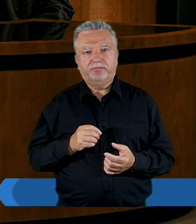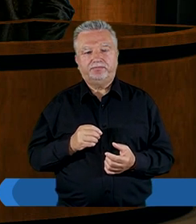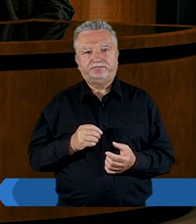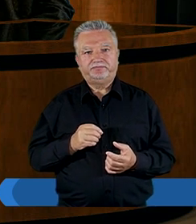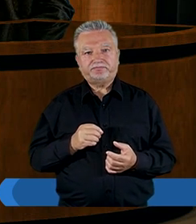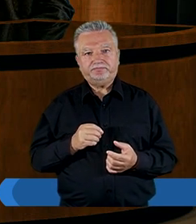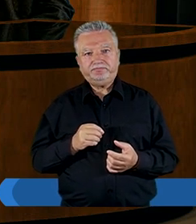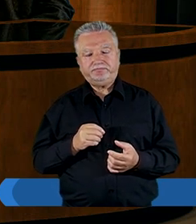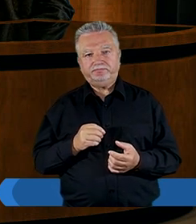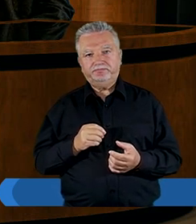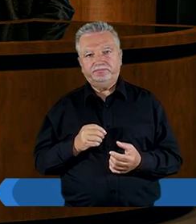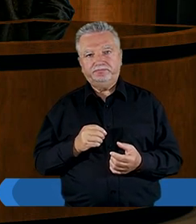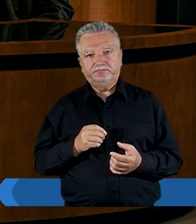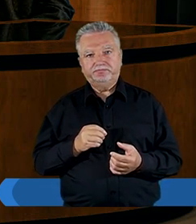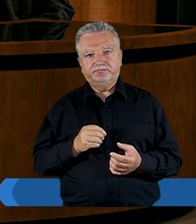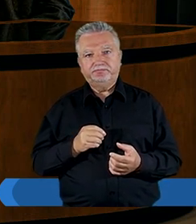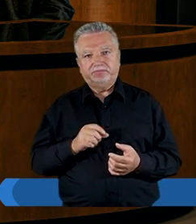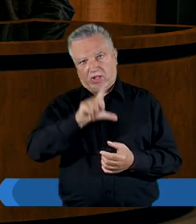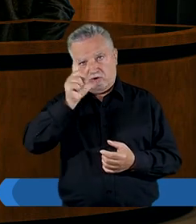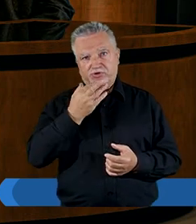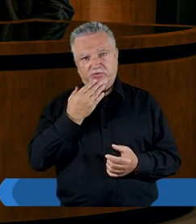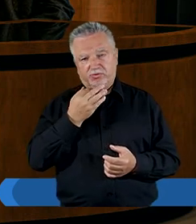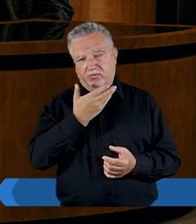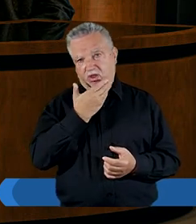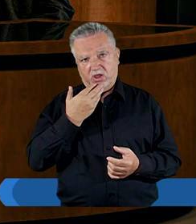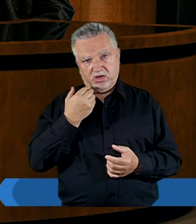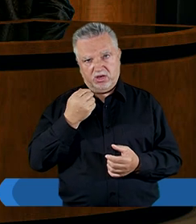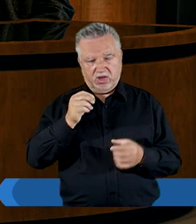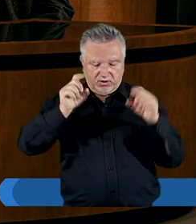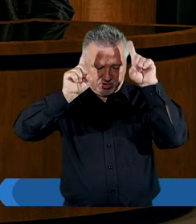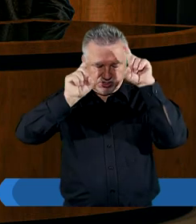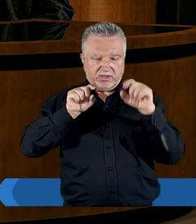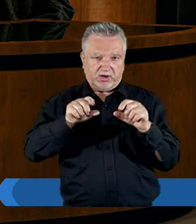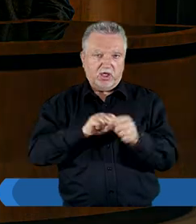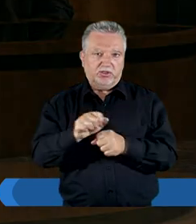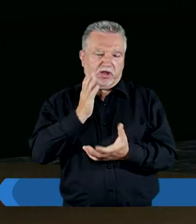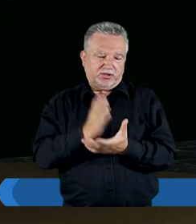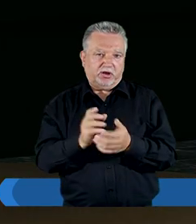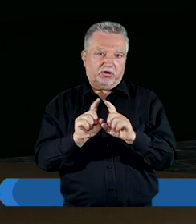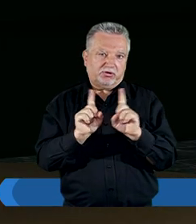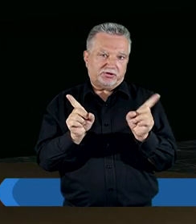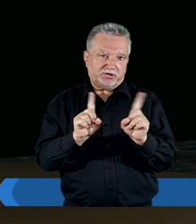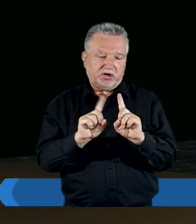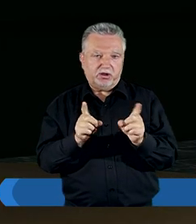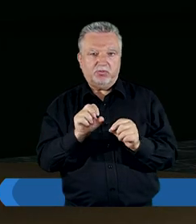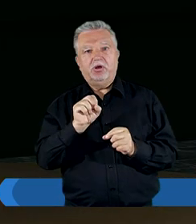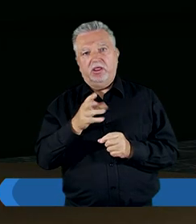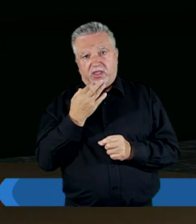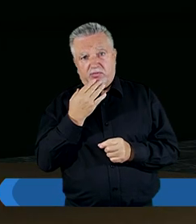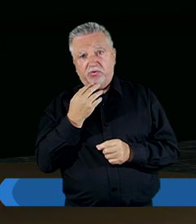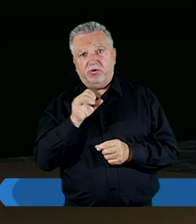się, że szatan nie istnieje, że to jest bardziej symbol zła w człowieku, tak też nawet mówią